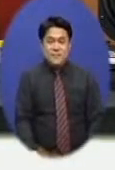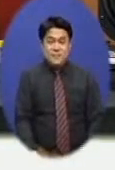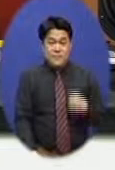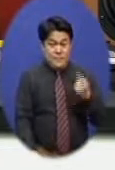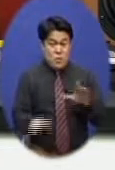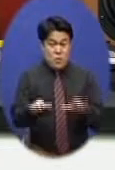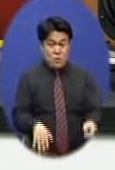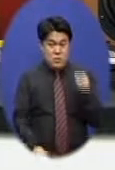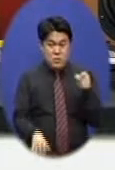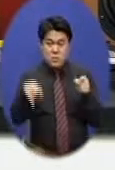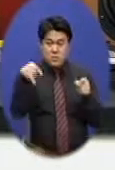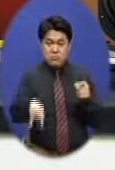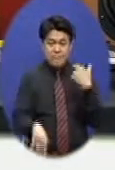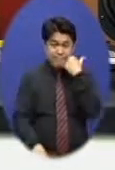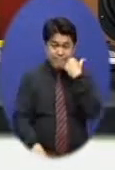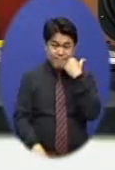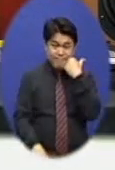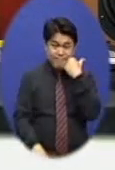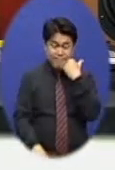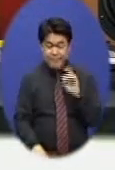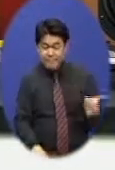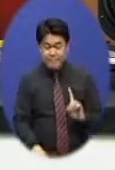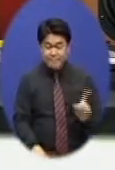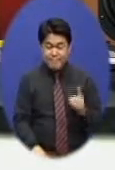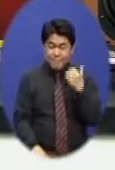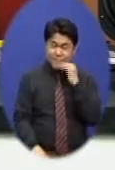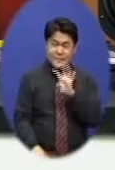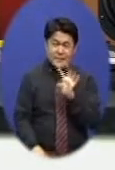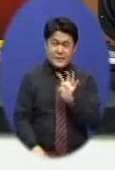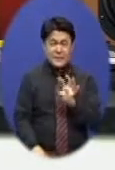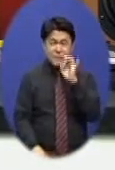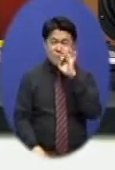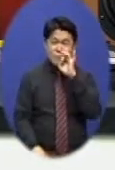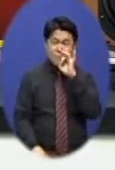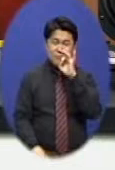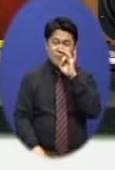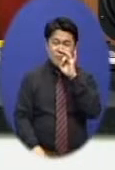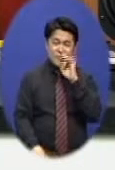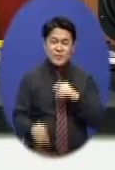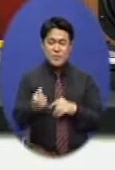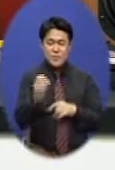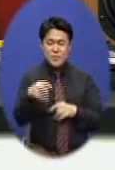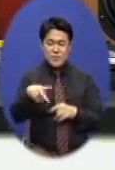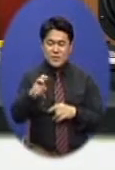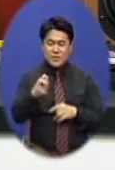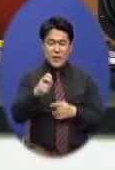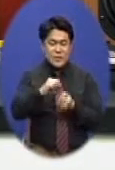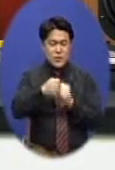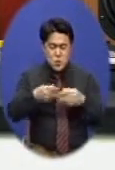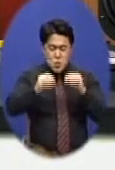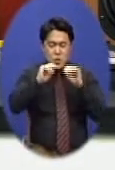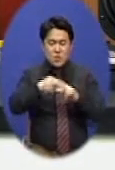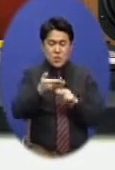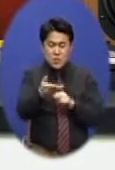자, 오늘의 장원이죠. 네. 네. 오늘의 장원, 과연 네. 어떤 분이 타게 되실지, 홍삼 액기스를 선물로 그리고, 드리도록